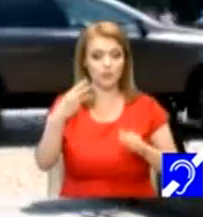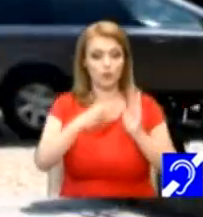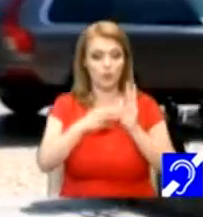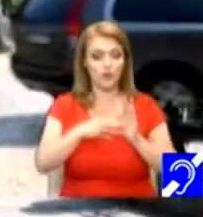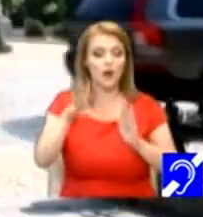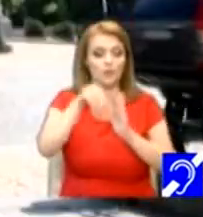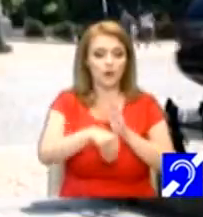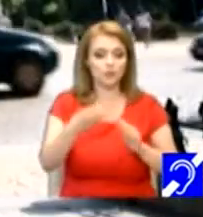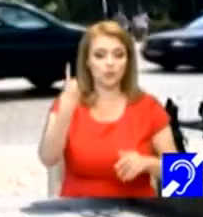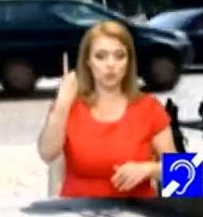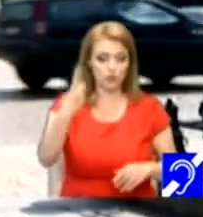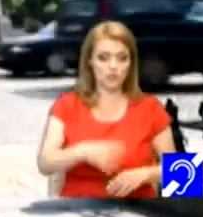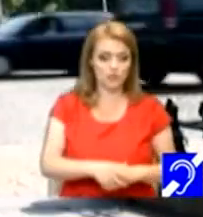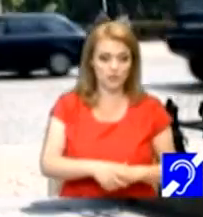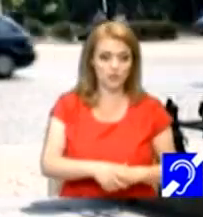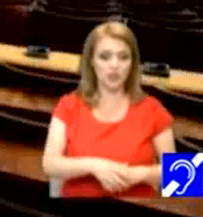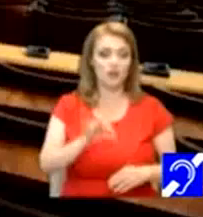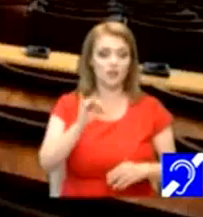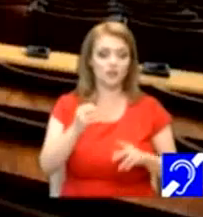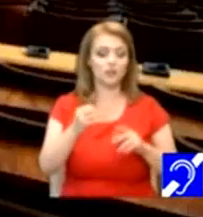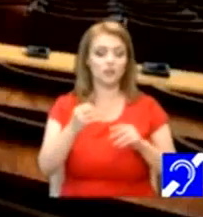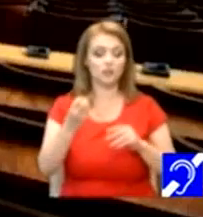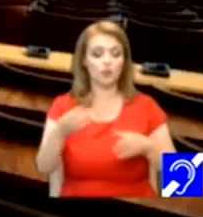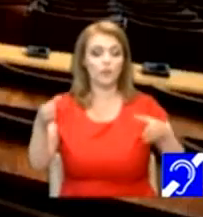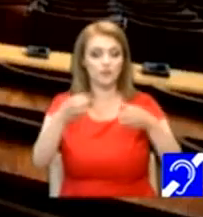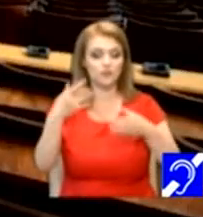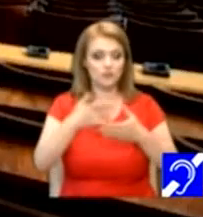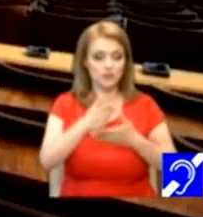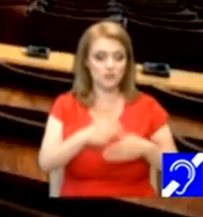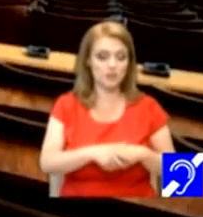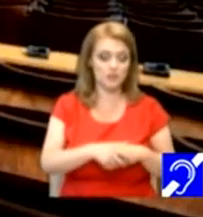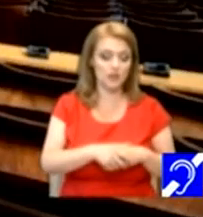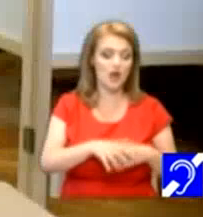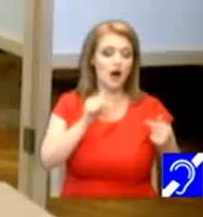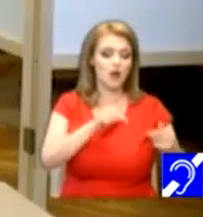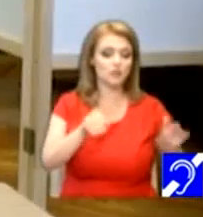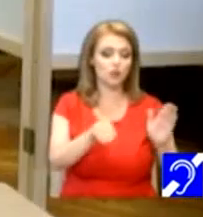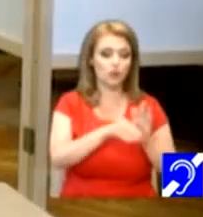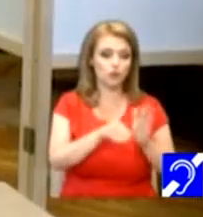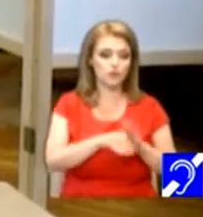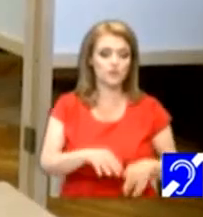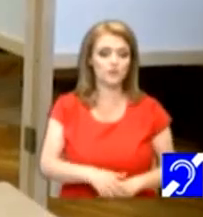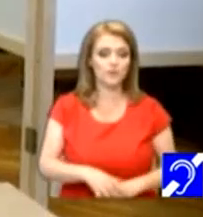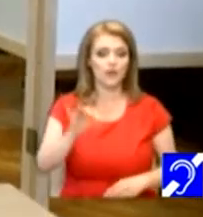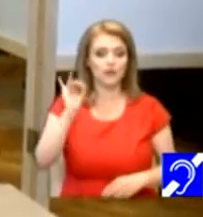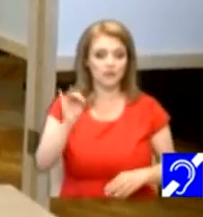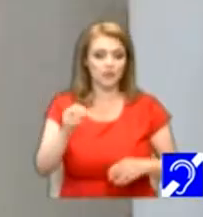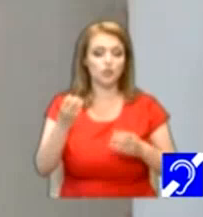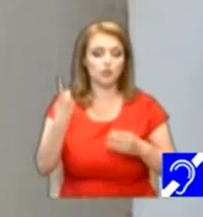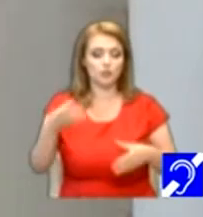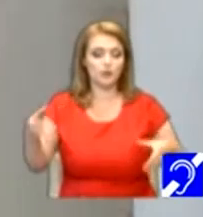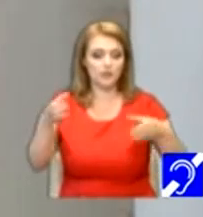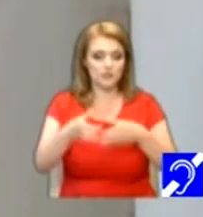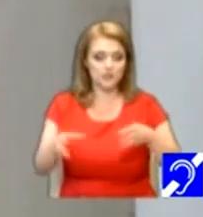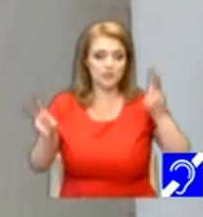intră noul Parlament bulgar și două partide anticorupție, Bulgaria Democrată și, în picioare, Mafia Afară. Rezultatele finale